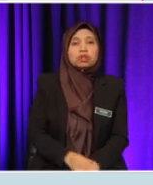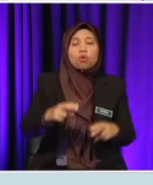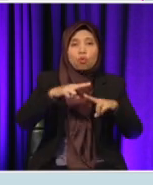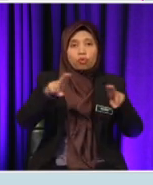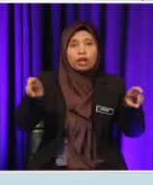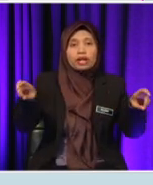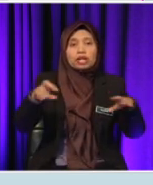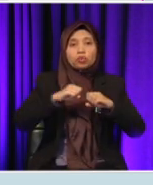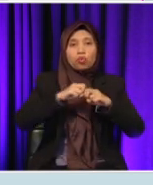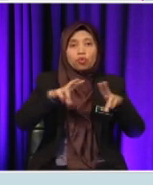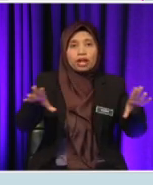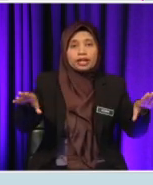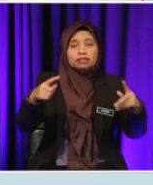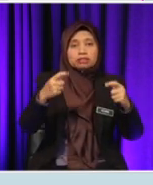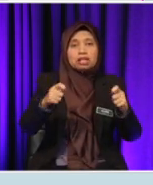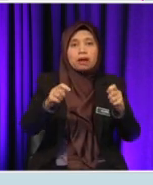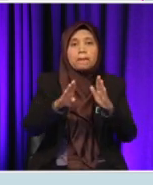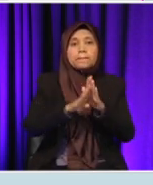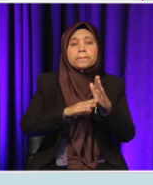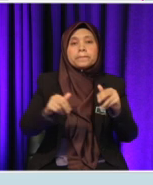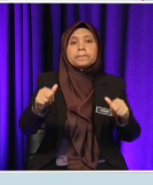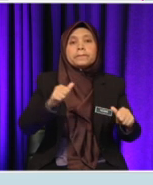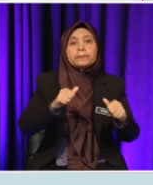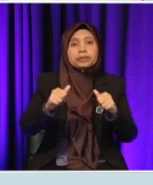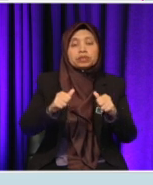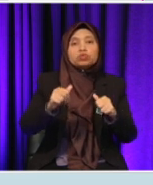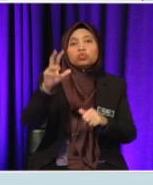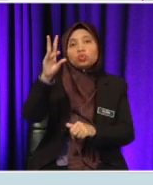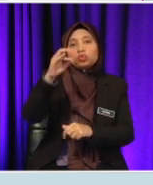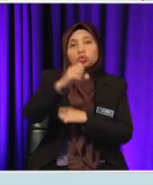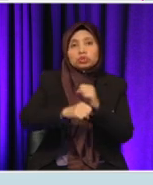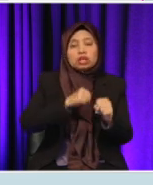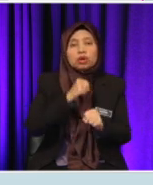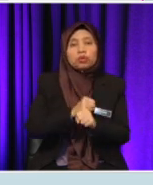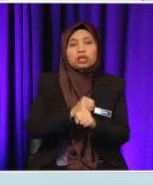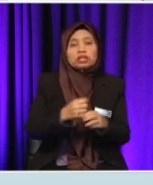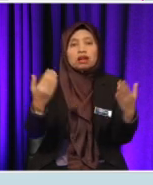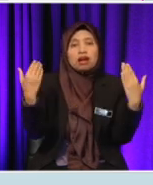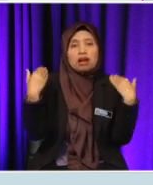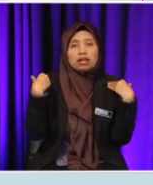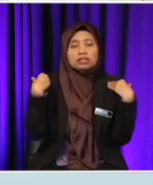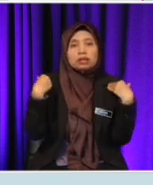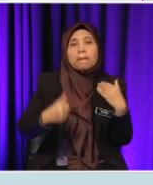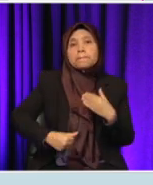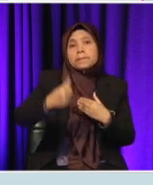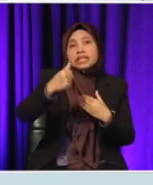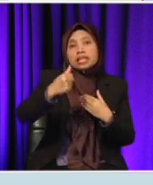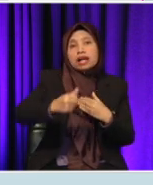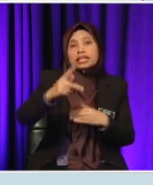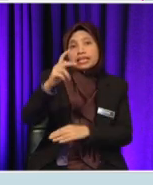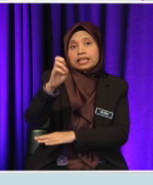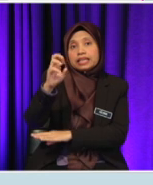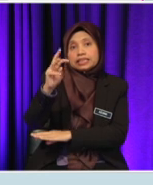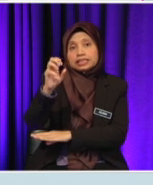telah beramal Selama memiliki record menangkis 55 Pulau